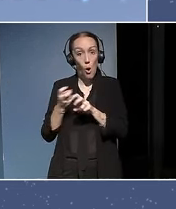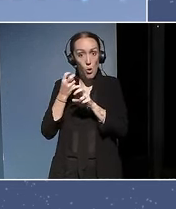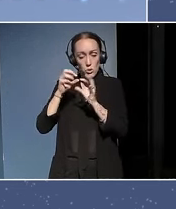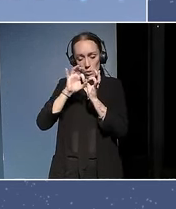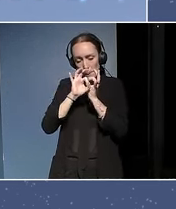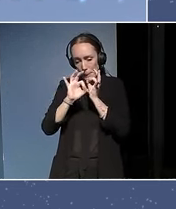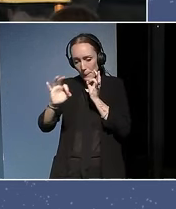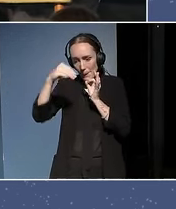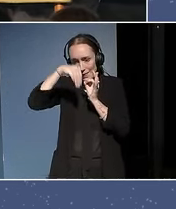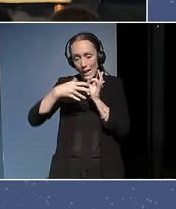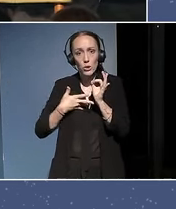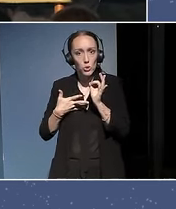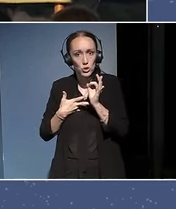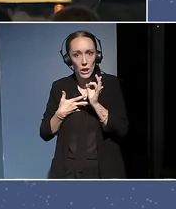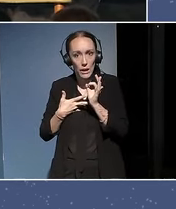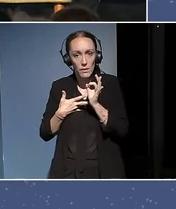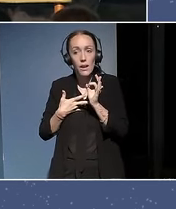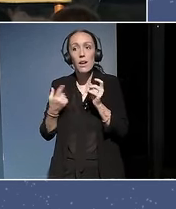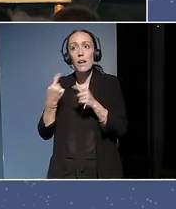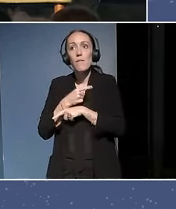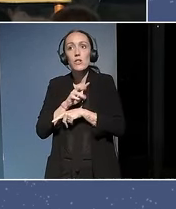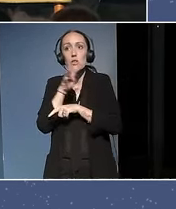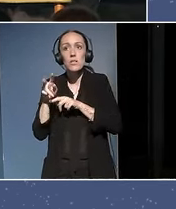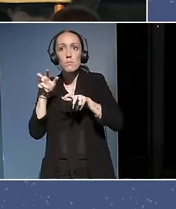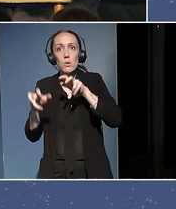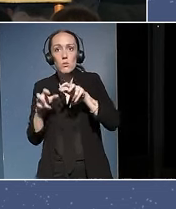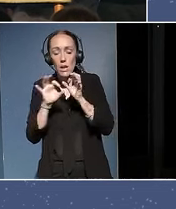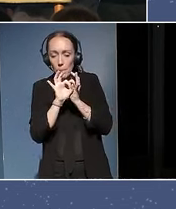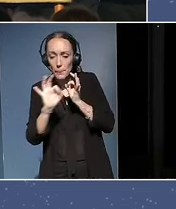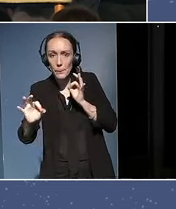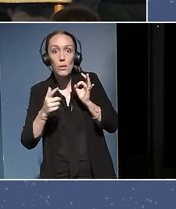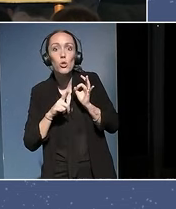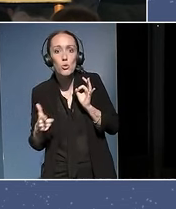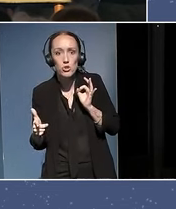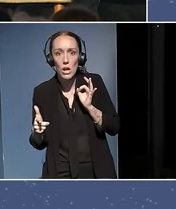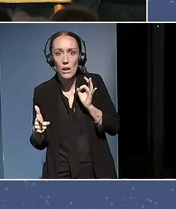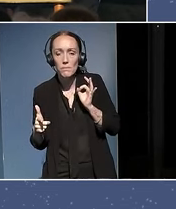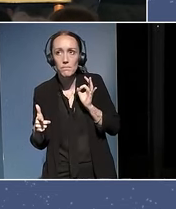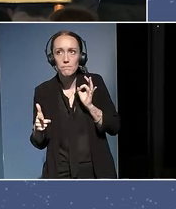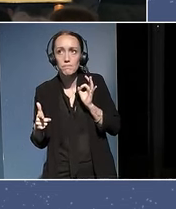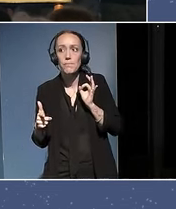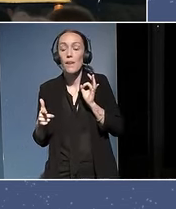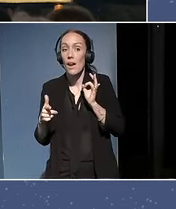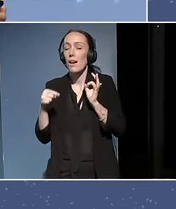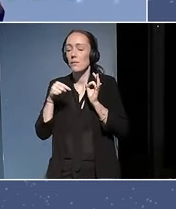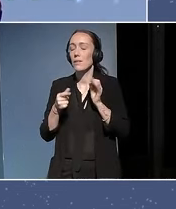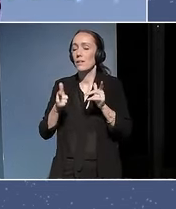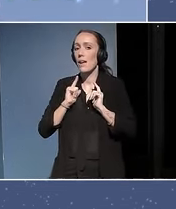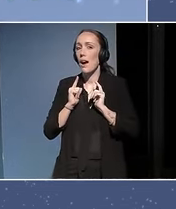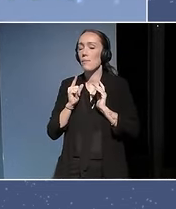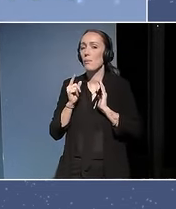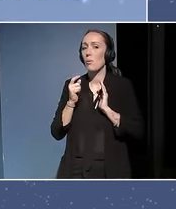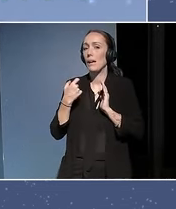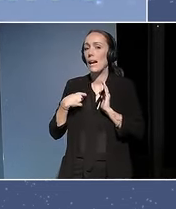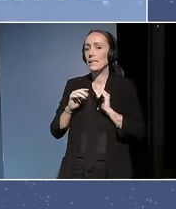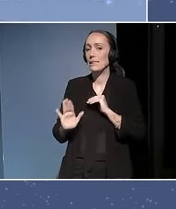dinosauro ad animali particolari che hanno una caratteristica particolare Allora ricordiamo